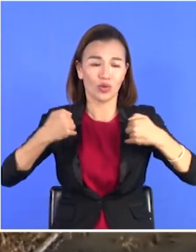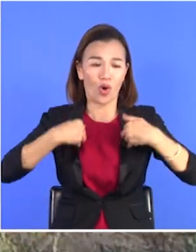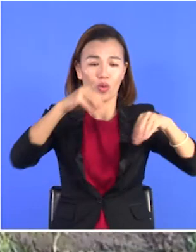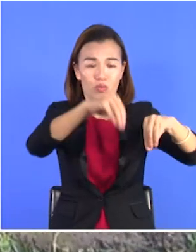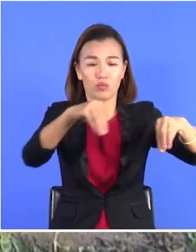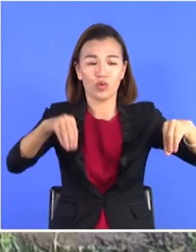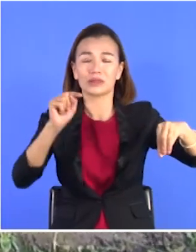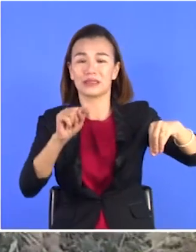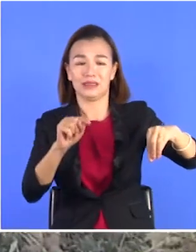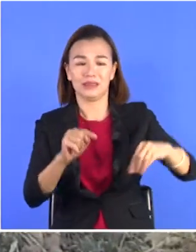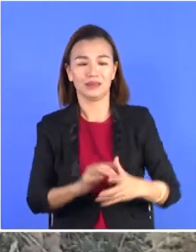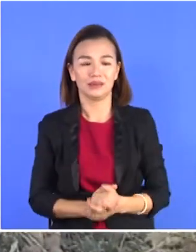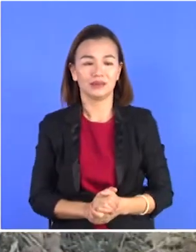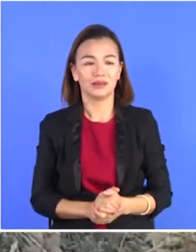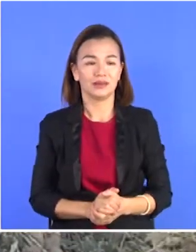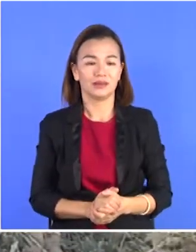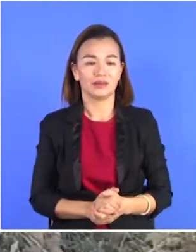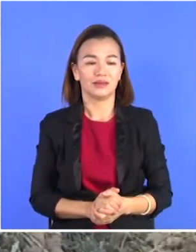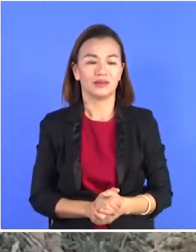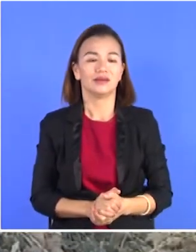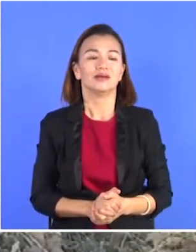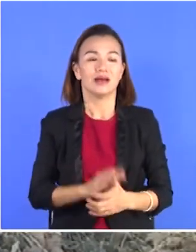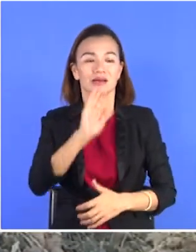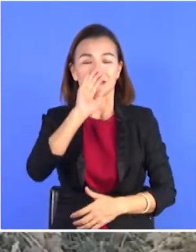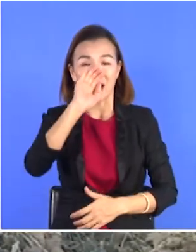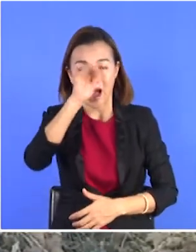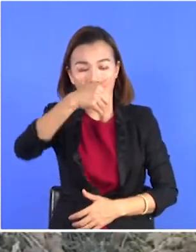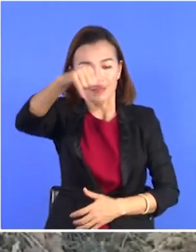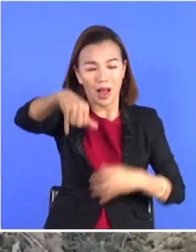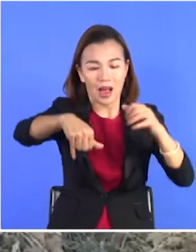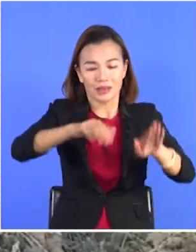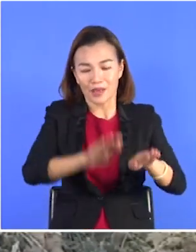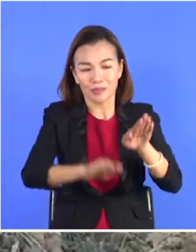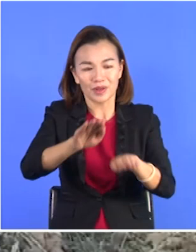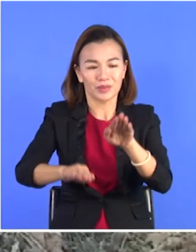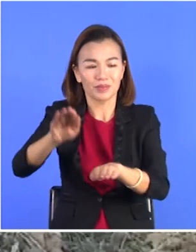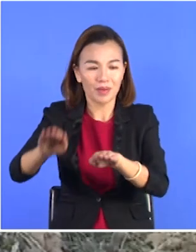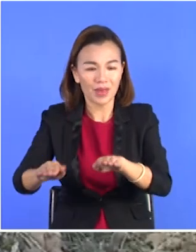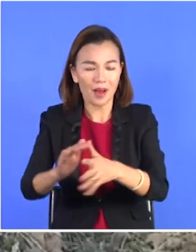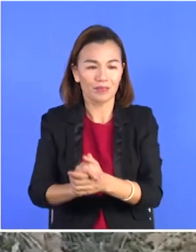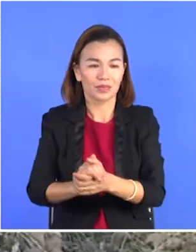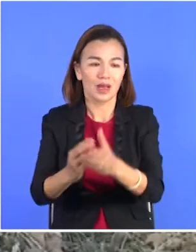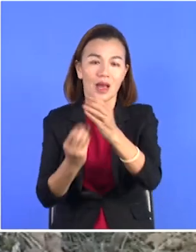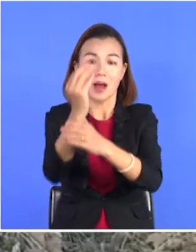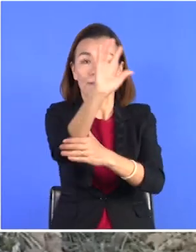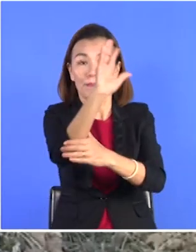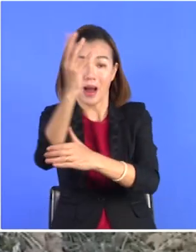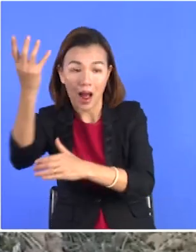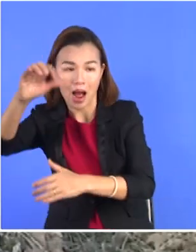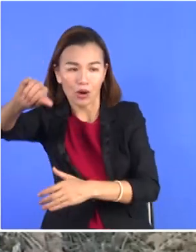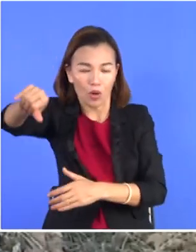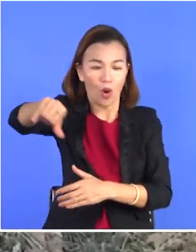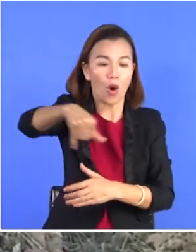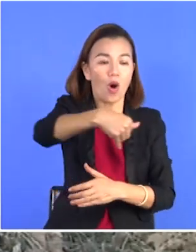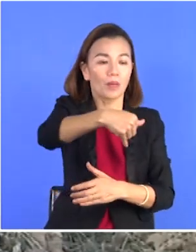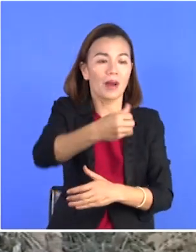ฮะช้างลุยสวนครับอืเข้ามาหากินออกมาจากป่าแล้วก็แล้วก็ออกมา